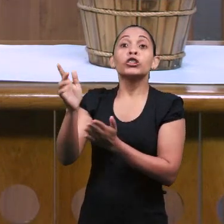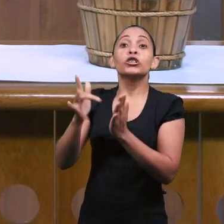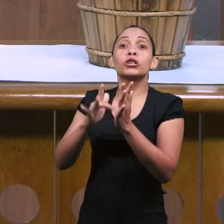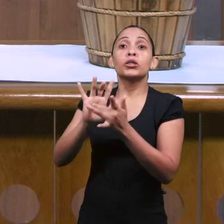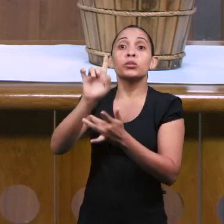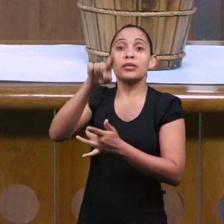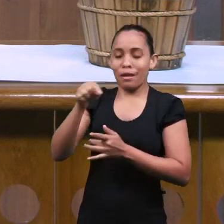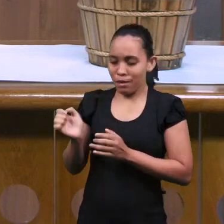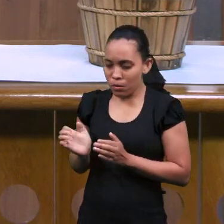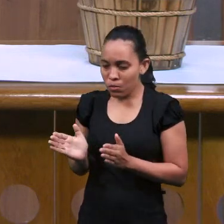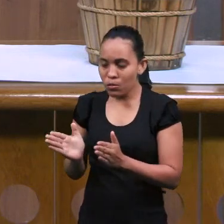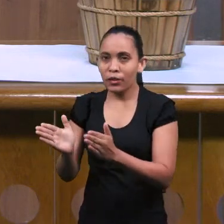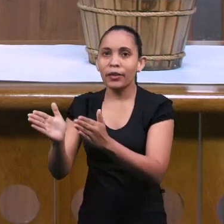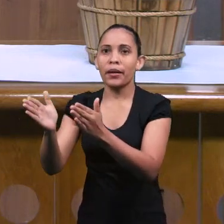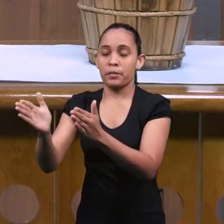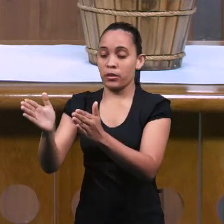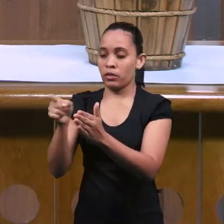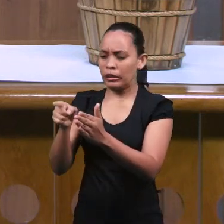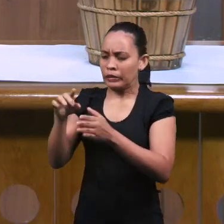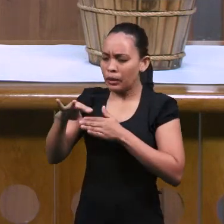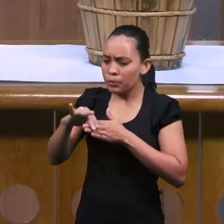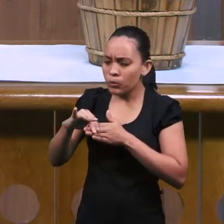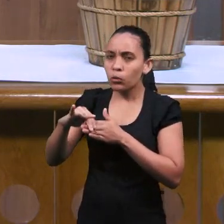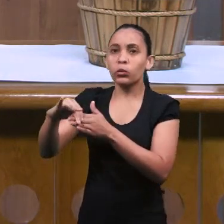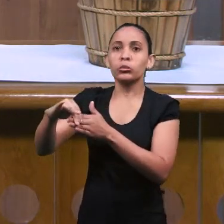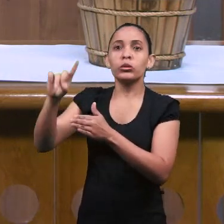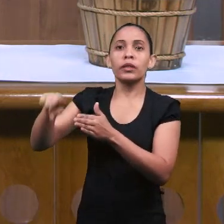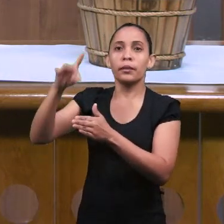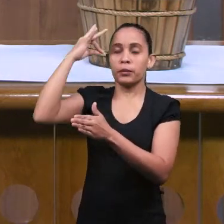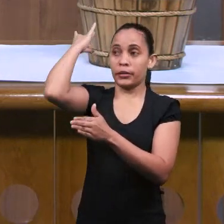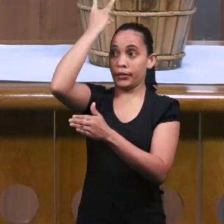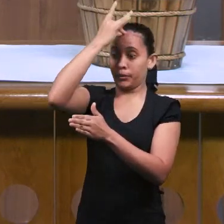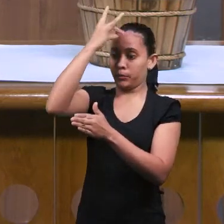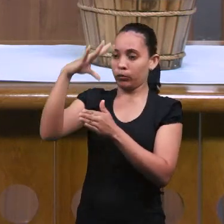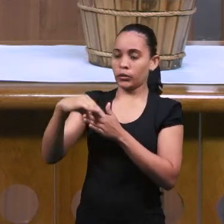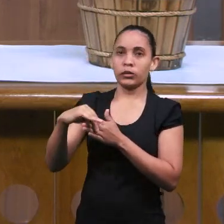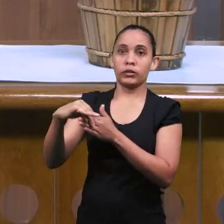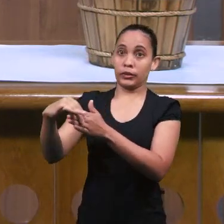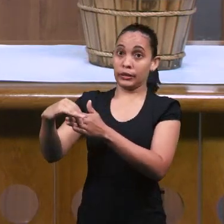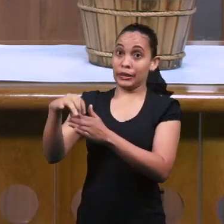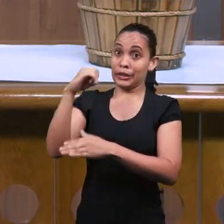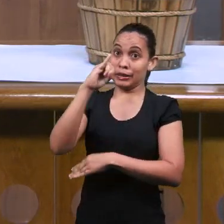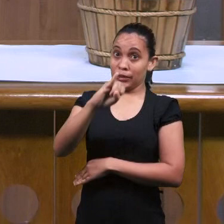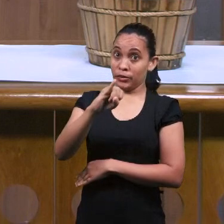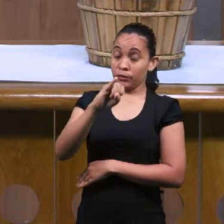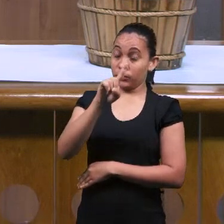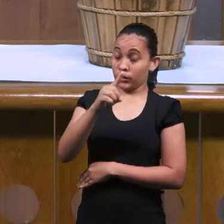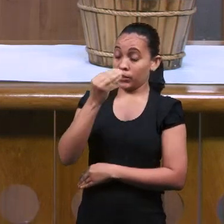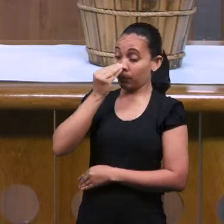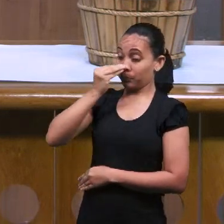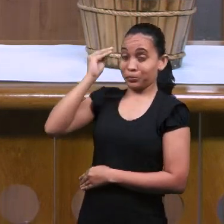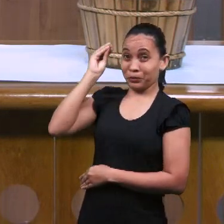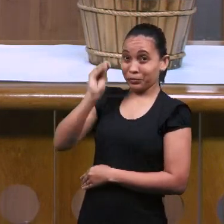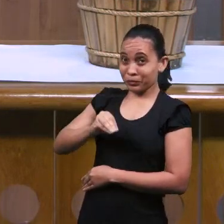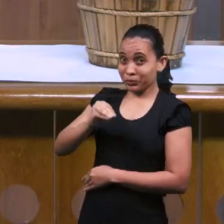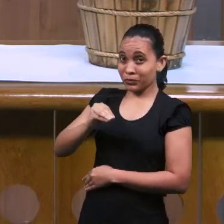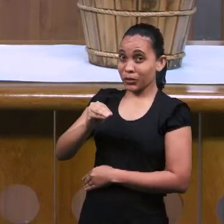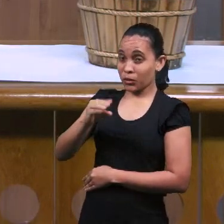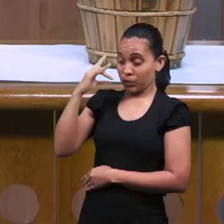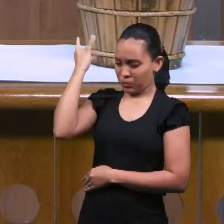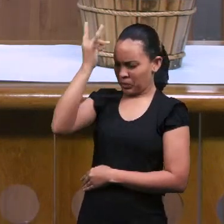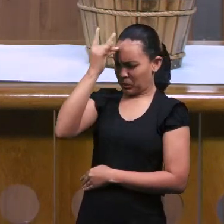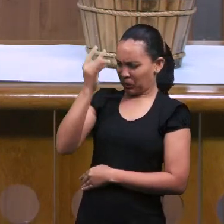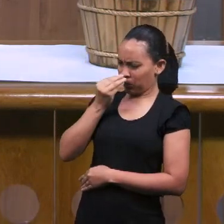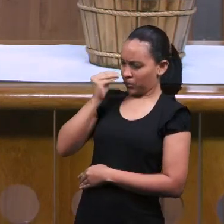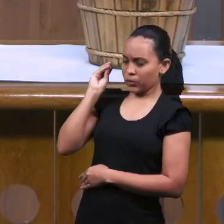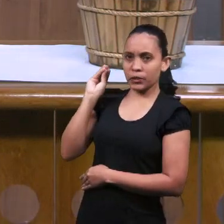qui conduit l'homme dans ce chemin, c'est le Saint-Esprit. Si l'on ne laisse pas le Saint-Esprit gouverner et diriger